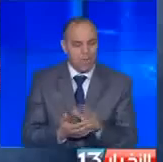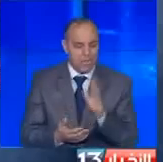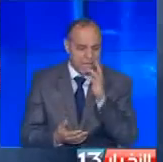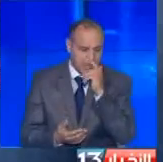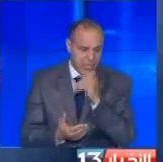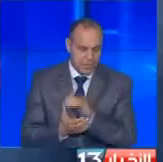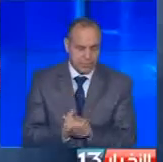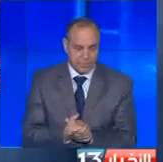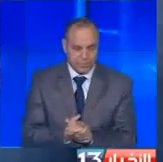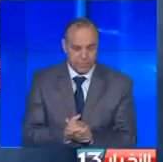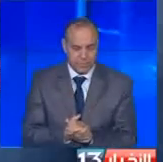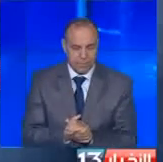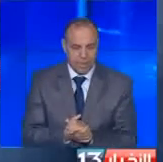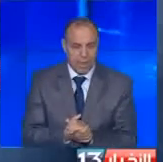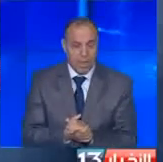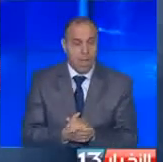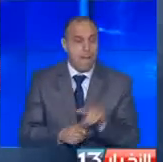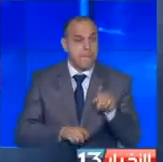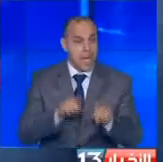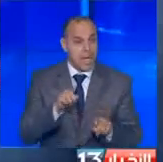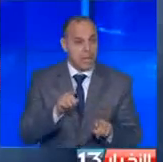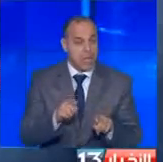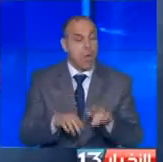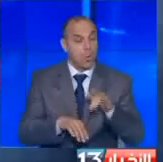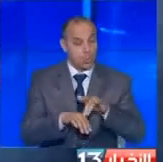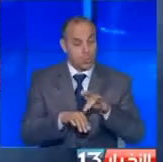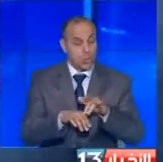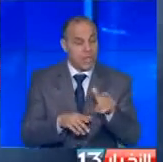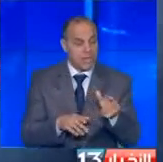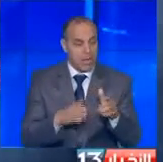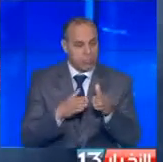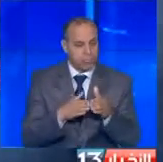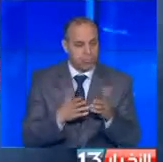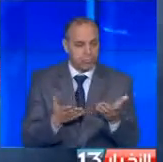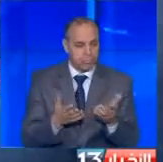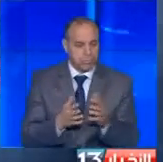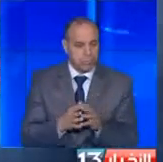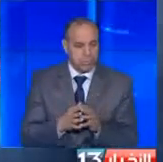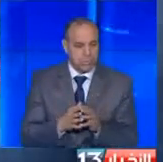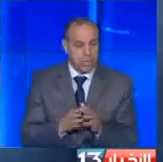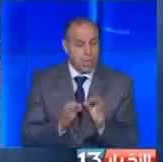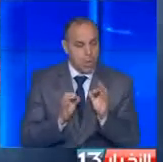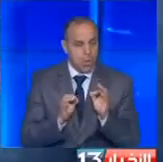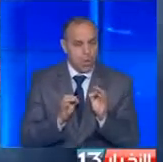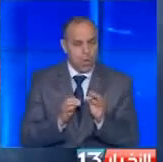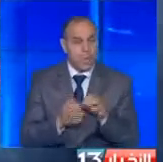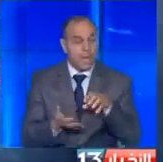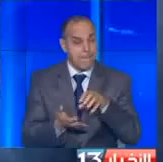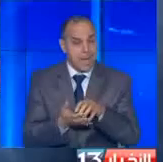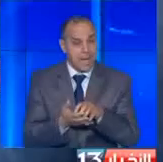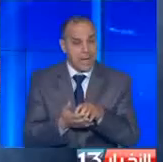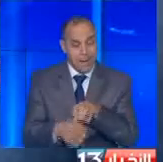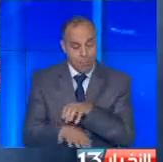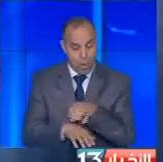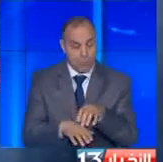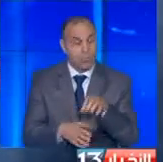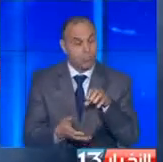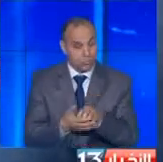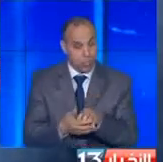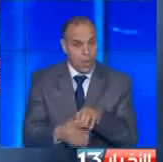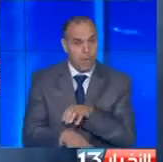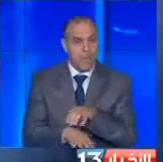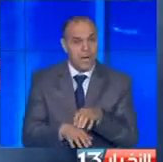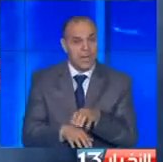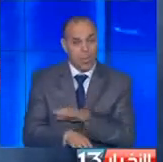نعم، تداعيات الاعتداءات على بعض المقرات. أي هي أساس جيست على المقر بتاع المعتمدية ومقر